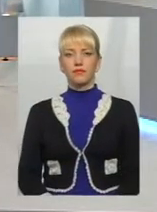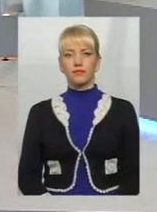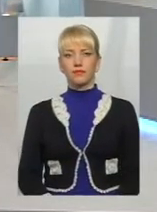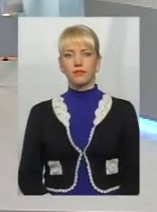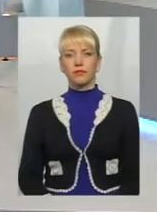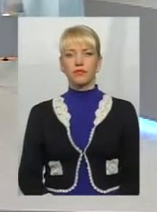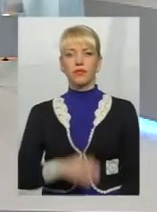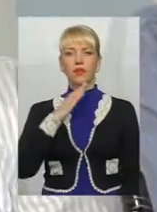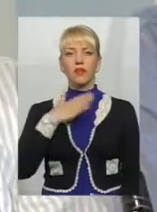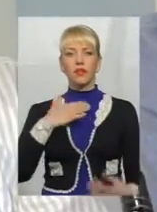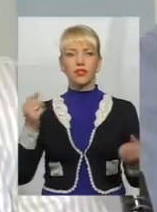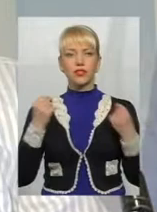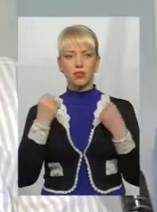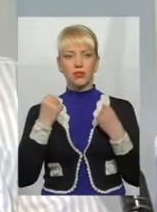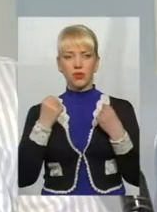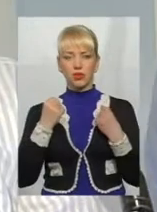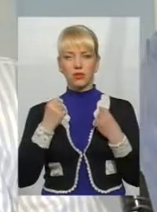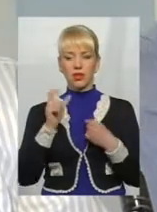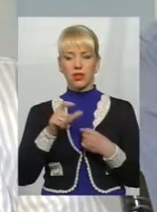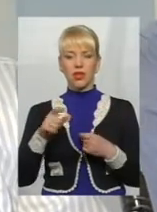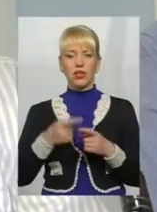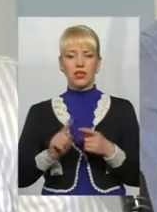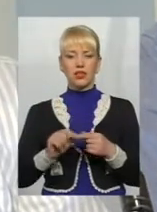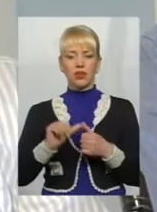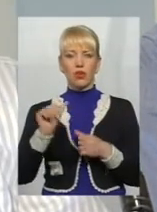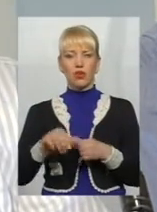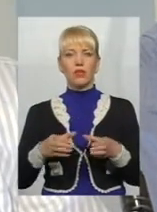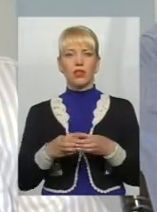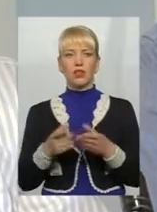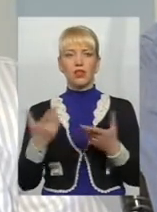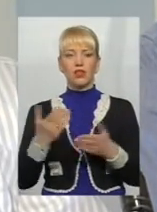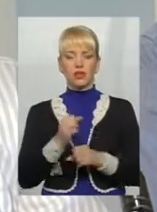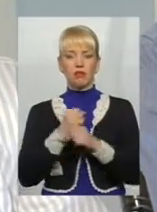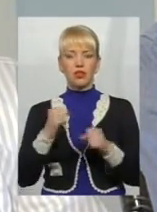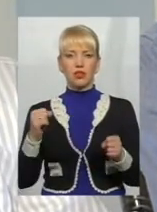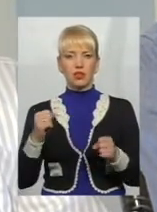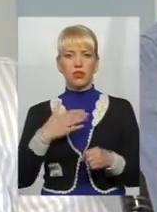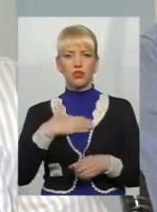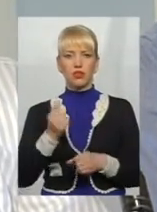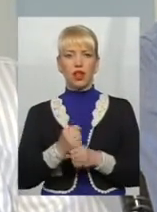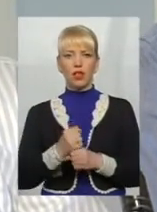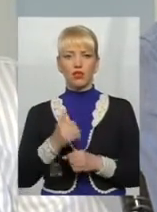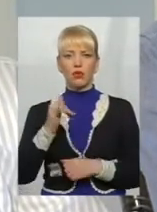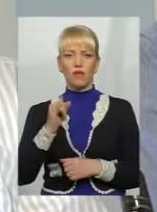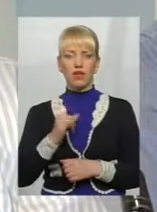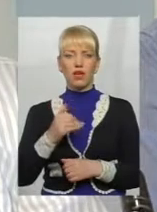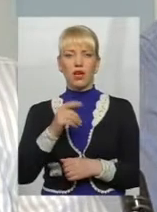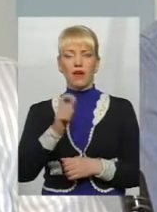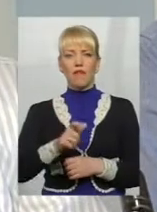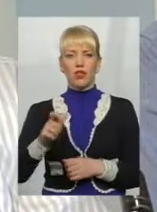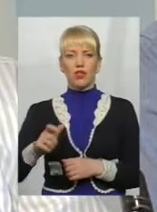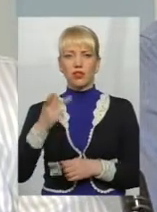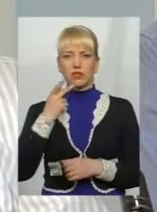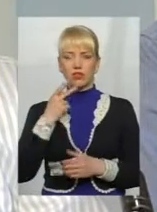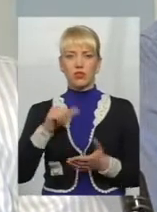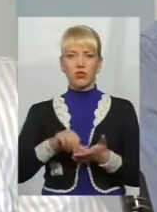скажімо, наші спортсмени – це, скажімо, така окрема каста, які патріотично налаштовані, вони завжди